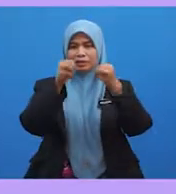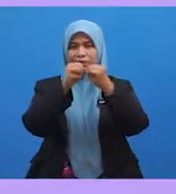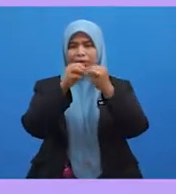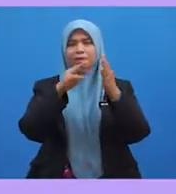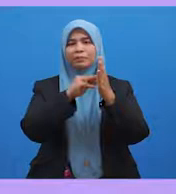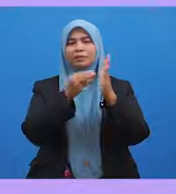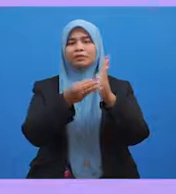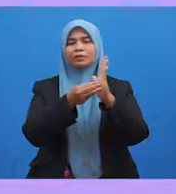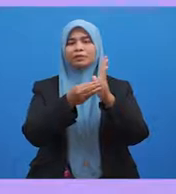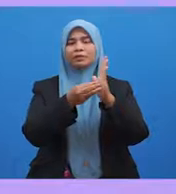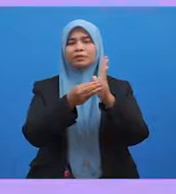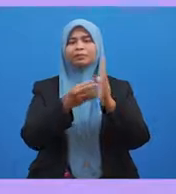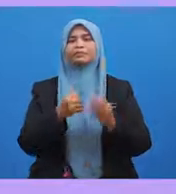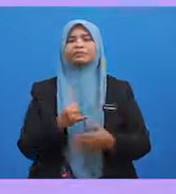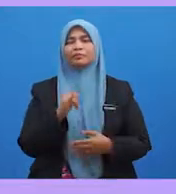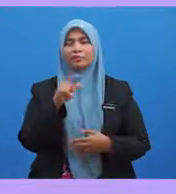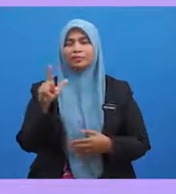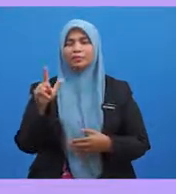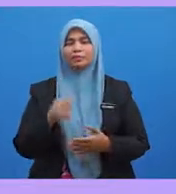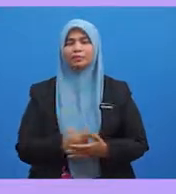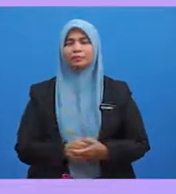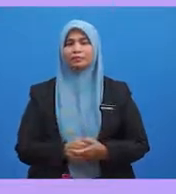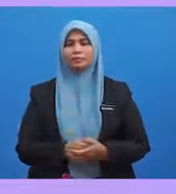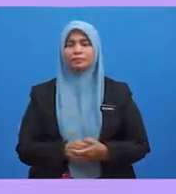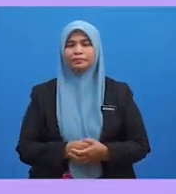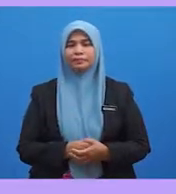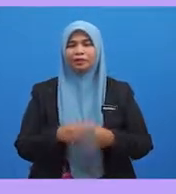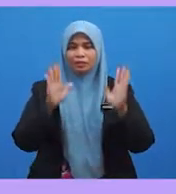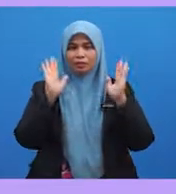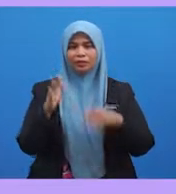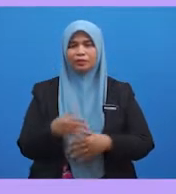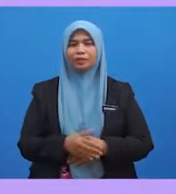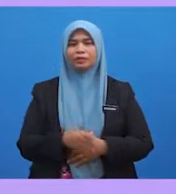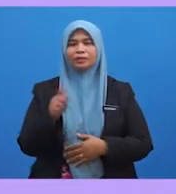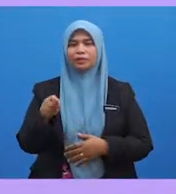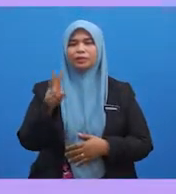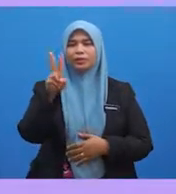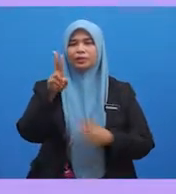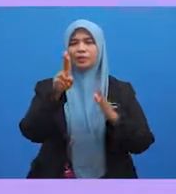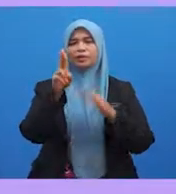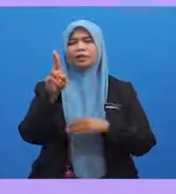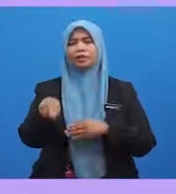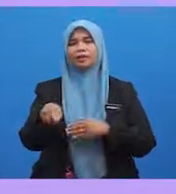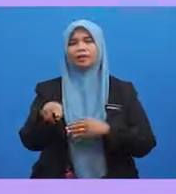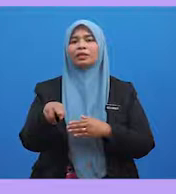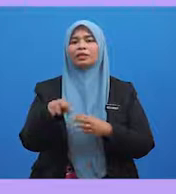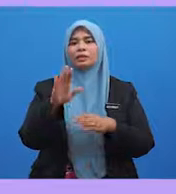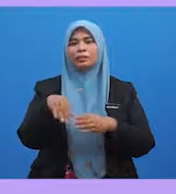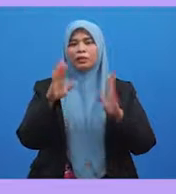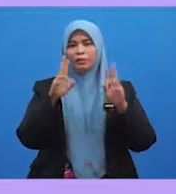Maksud solat sunat tahiyatul masjid ialah solat sunat dua rakaat sebelum